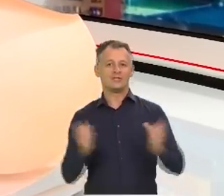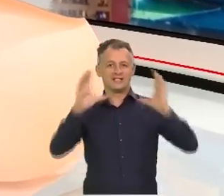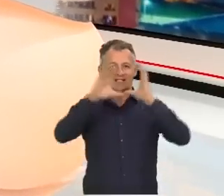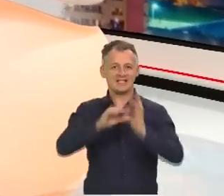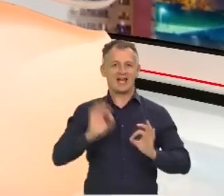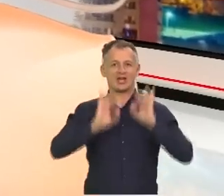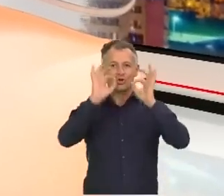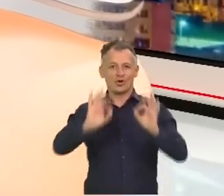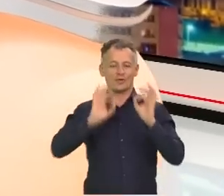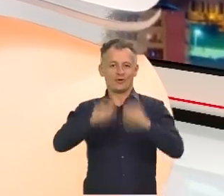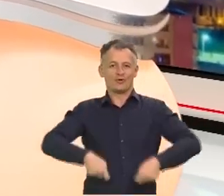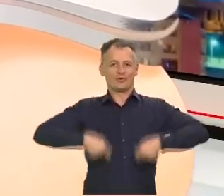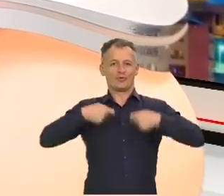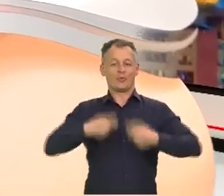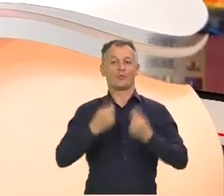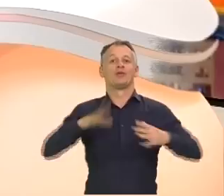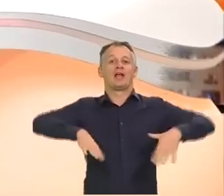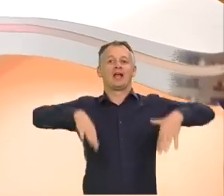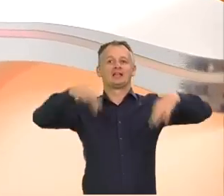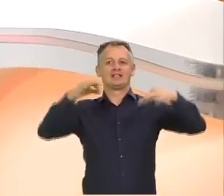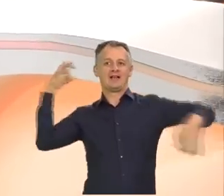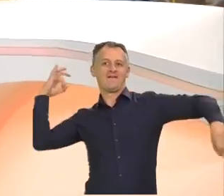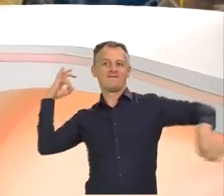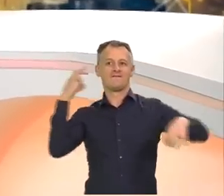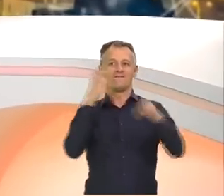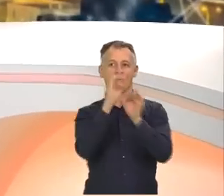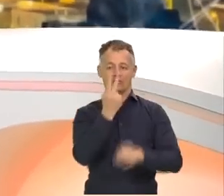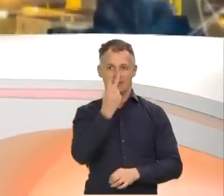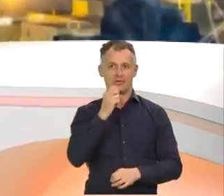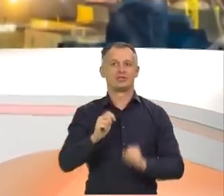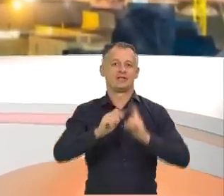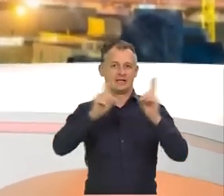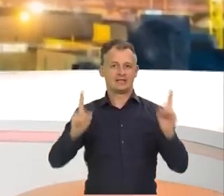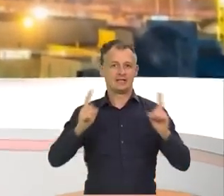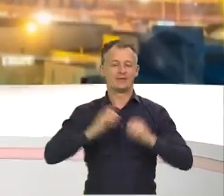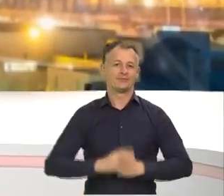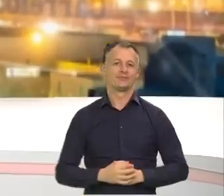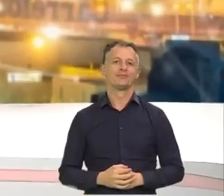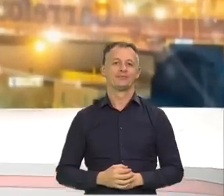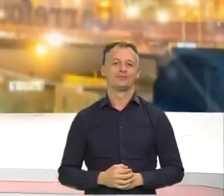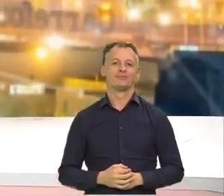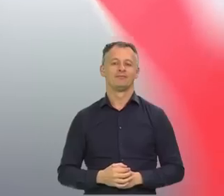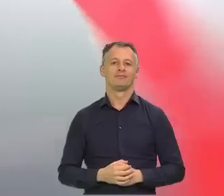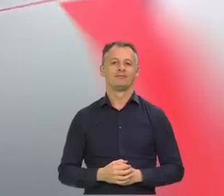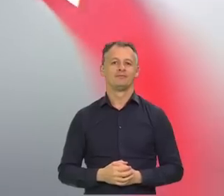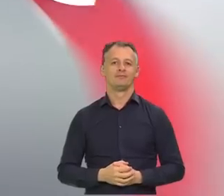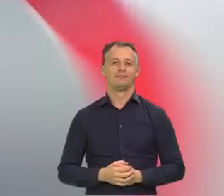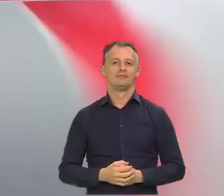Bună seara, doamnelor și domnilor, sunt Ioana Maria Moldovan. Bun găsit la Focus. Iată care sunt cele mai importante știri ale zilei.